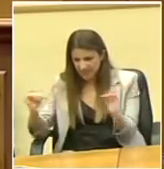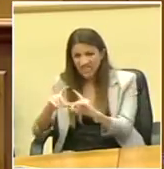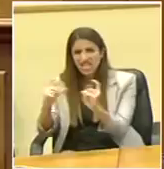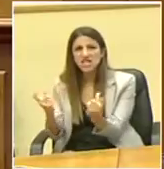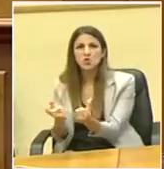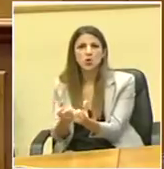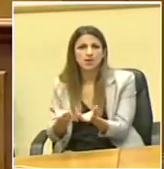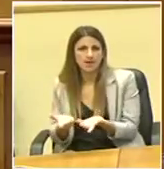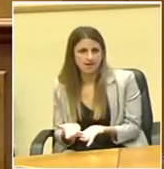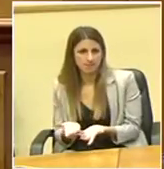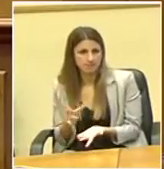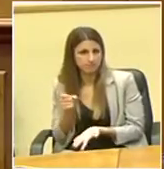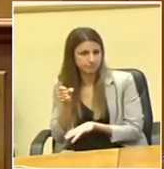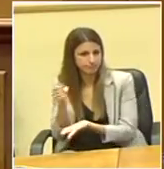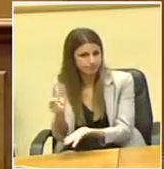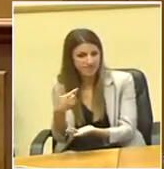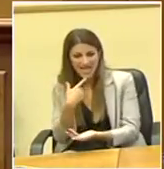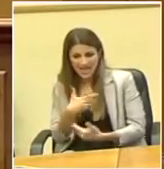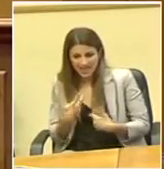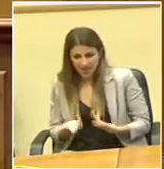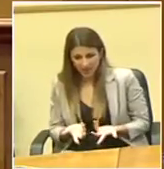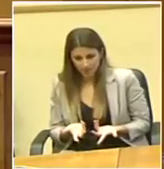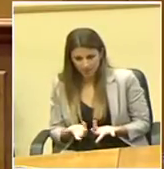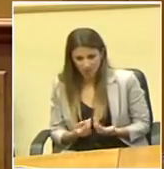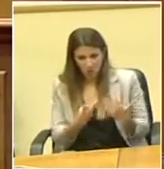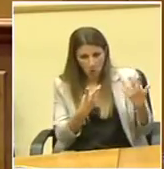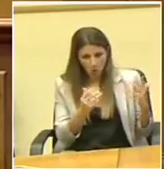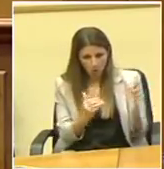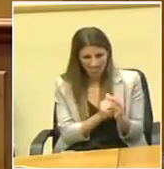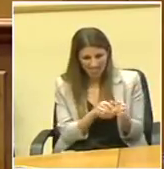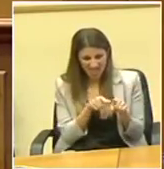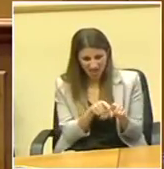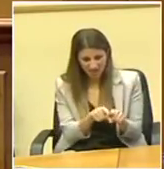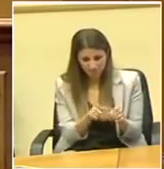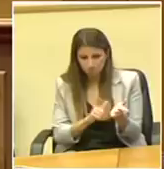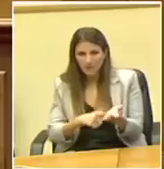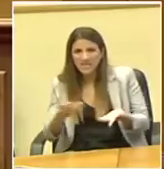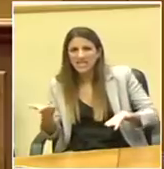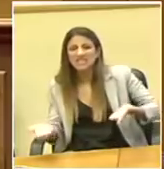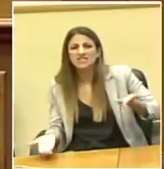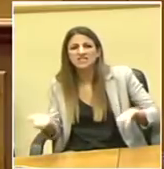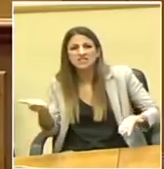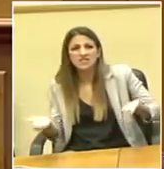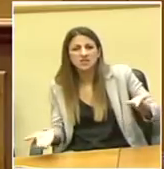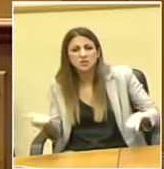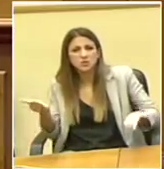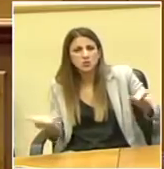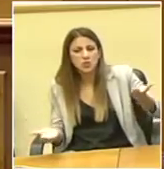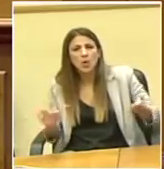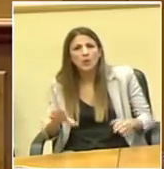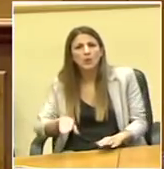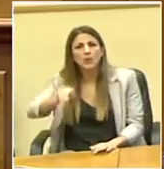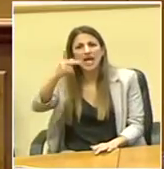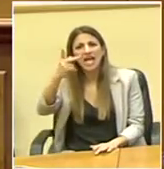οικογένεια με εισόδημα. Δηλαδή όμως το 8.000 θέλω να το συγκρίνετε με το ΚΕΑ, με την ΚΕΑ,